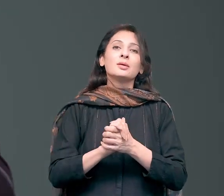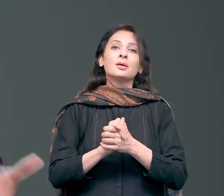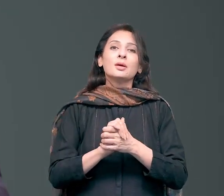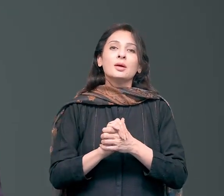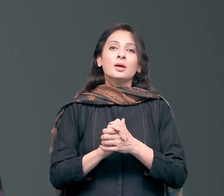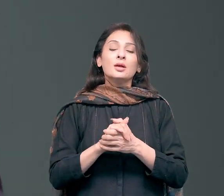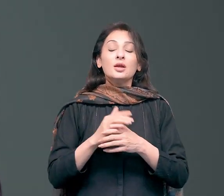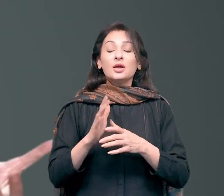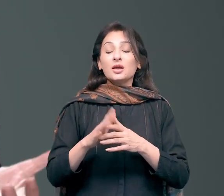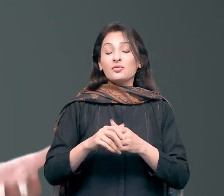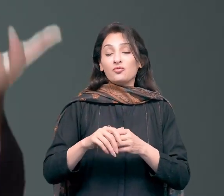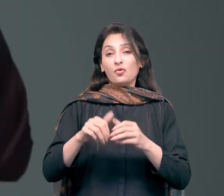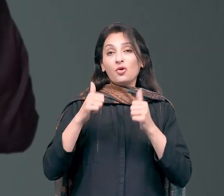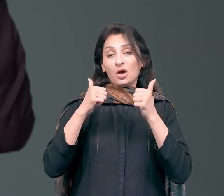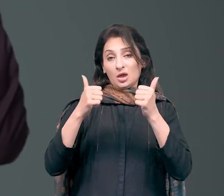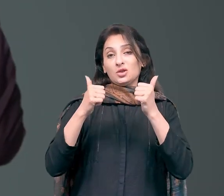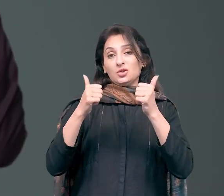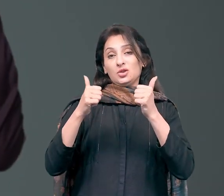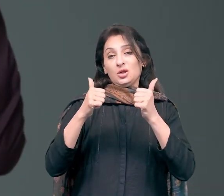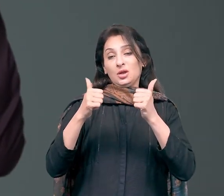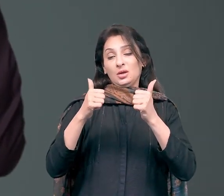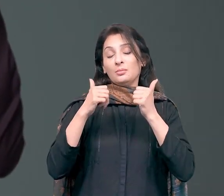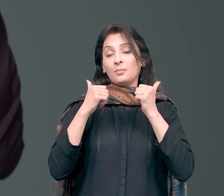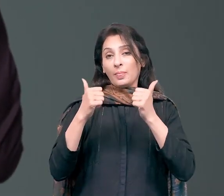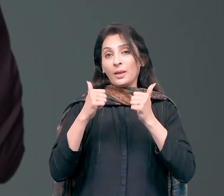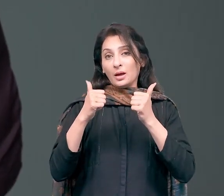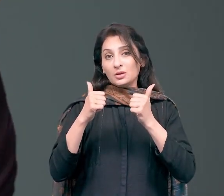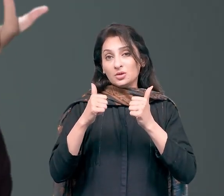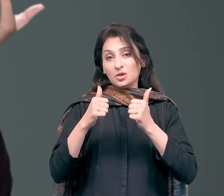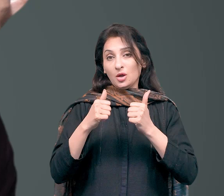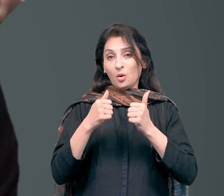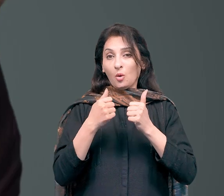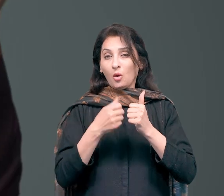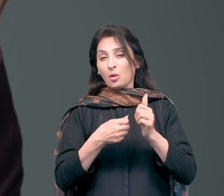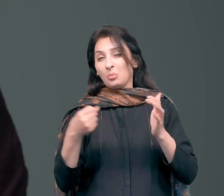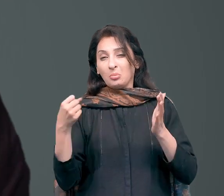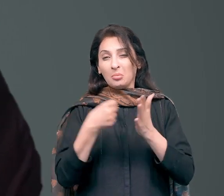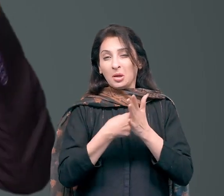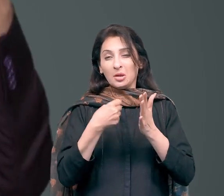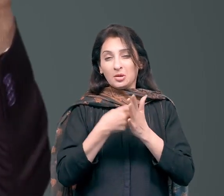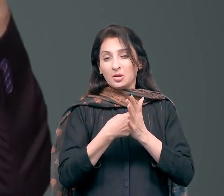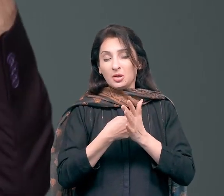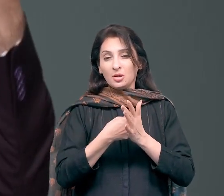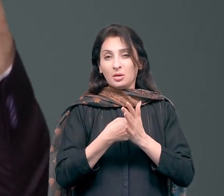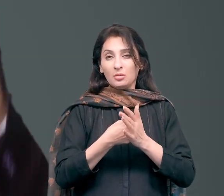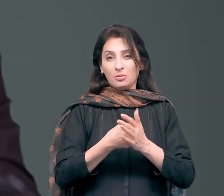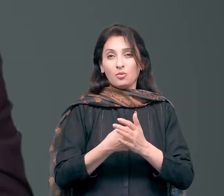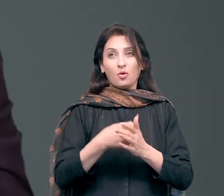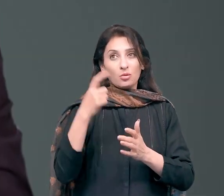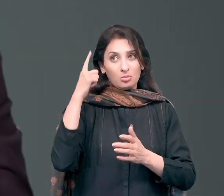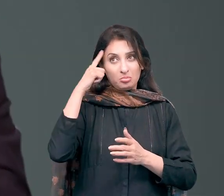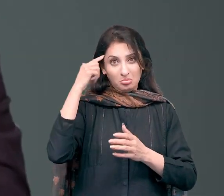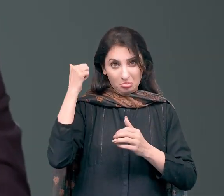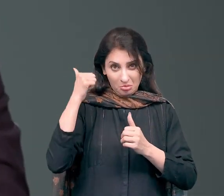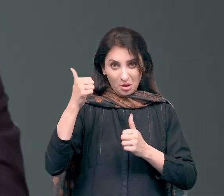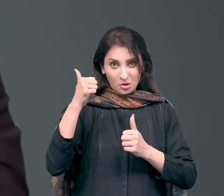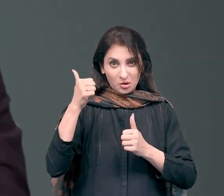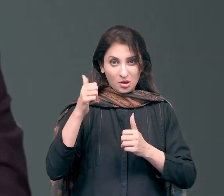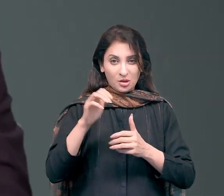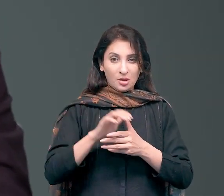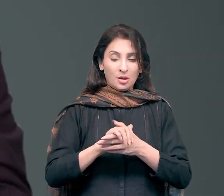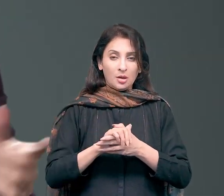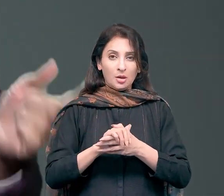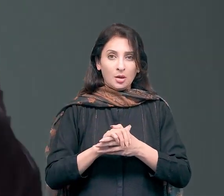سبالٹن، جوان سے جنرل بننے والے آدمی تھے، یعنی بہت ہی محنتی اور بہت ہی ذہین آدمی